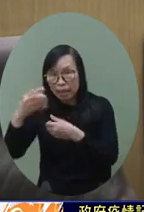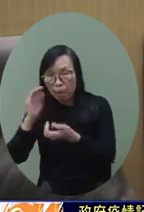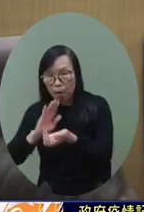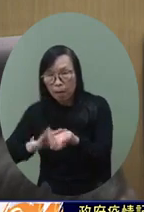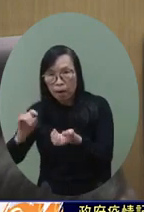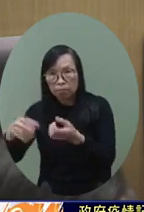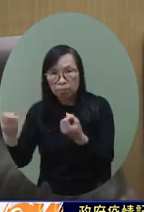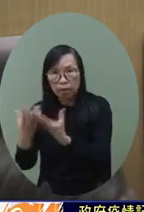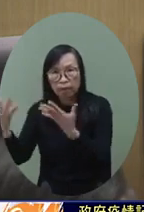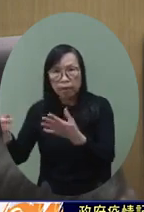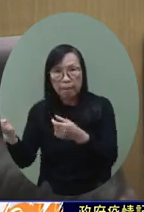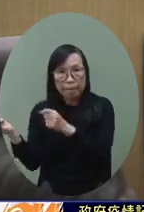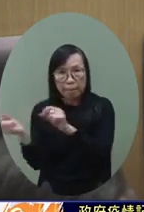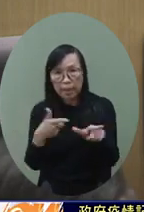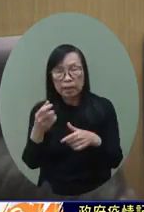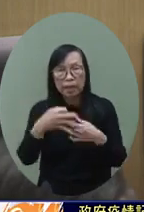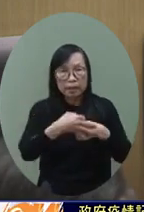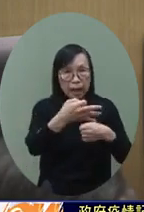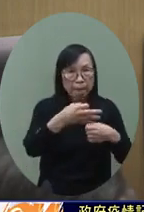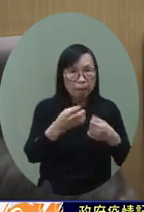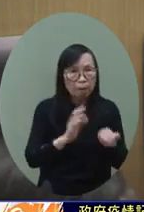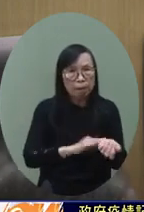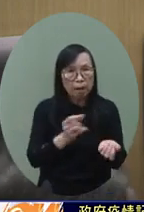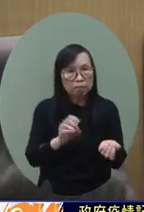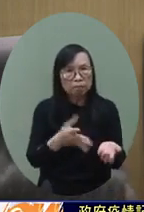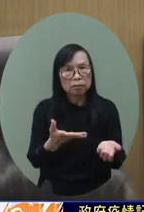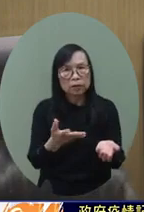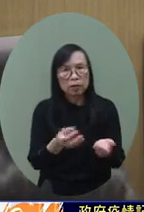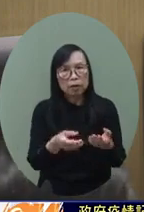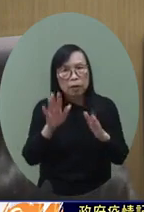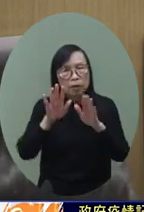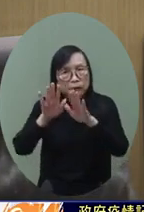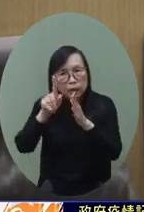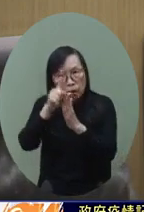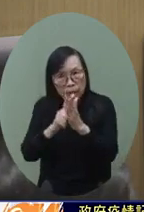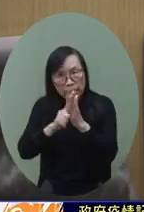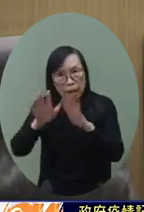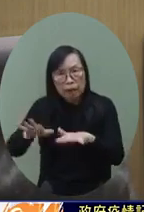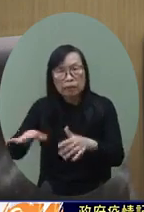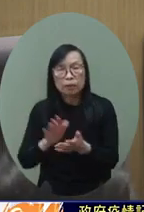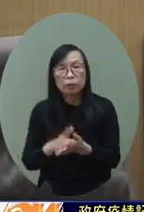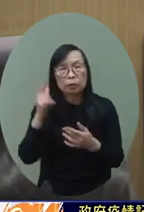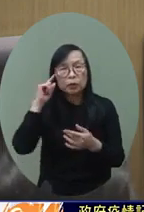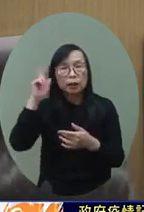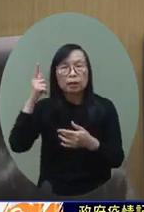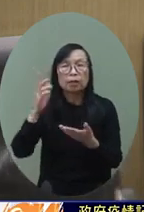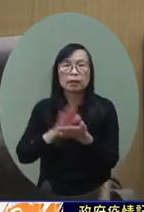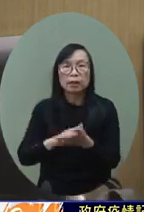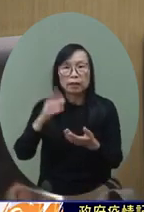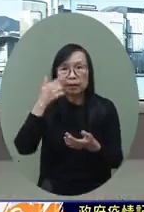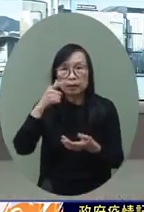期到即係嚟緊農曆新年嗰啲嘅慶祝活動啊，都即係都好大機會係傾向要取消咧？局方嗰邊唔該。